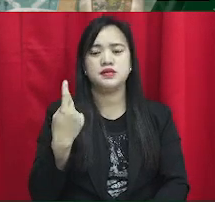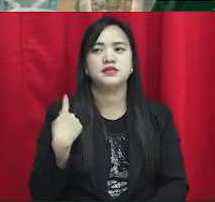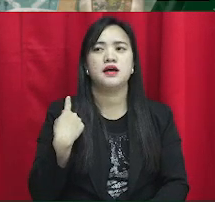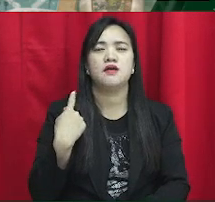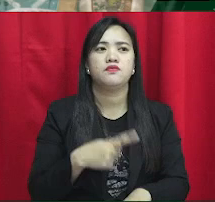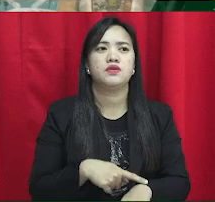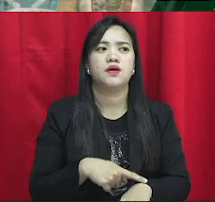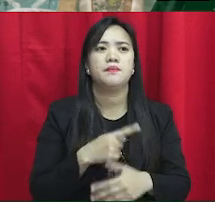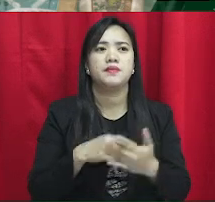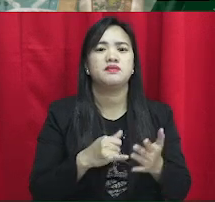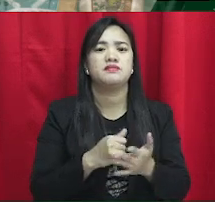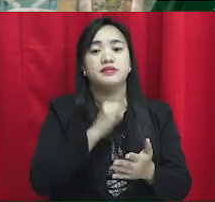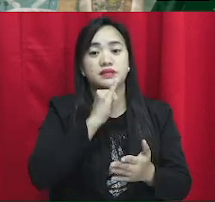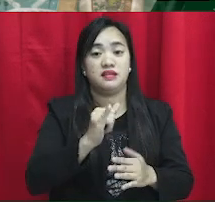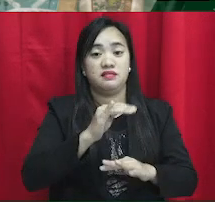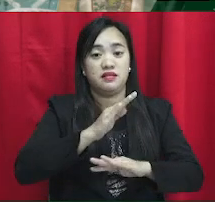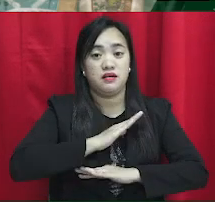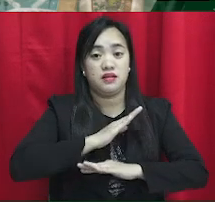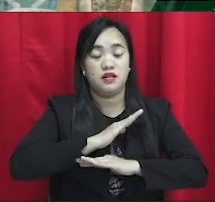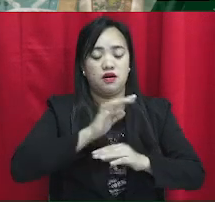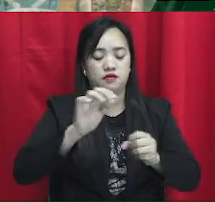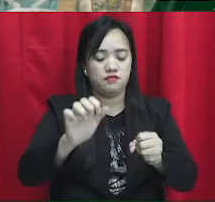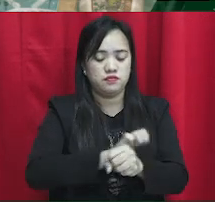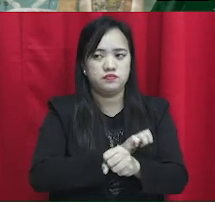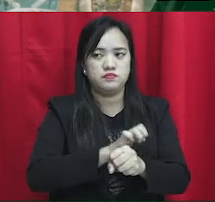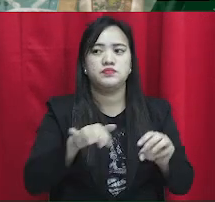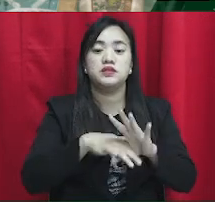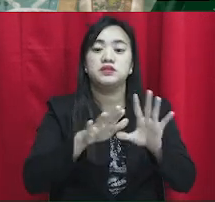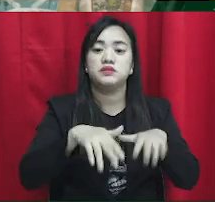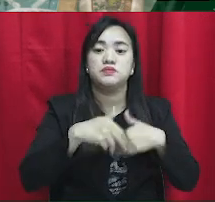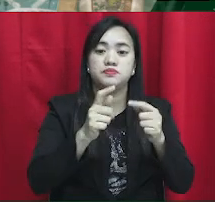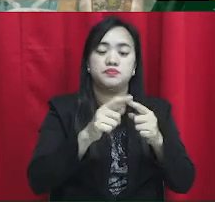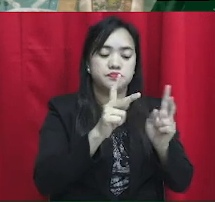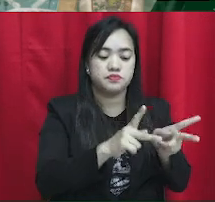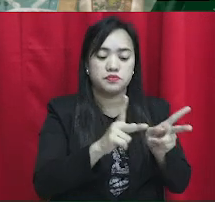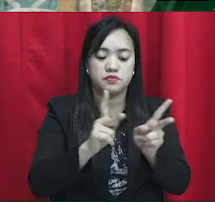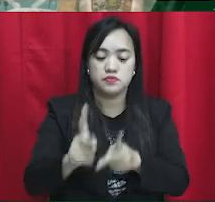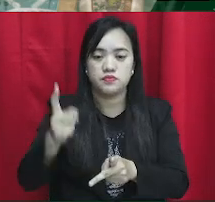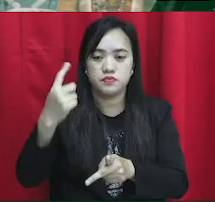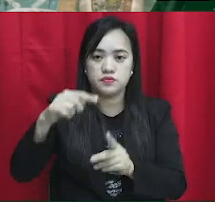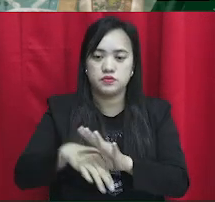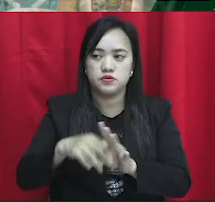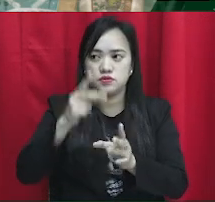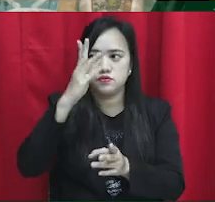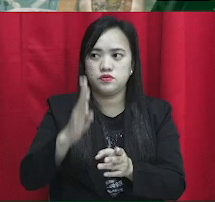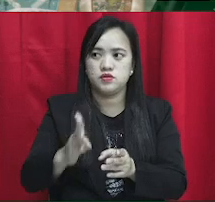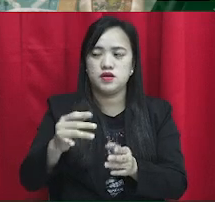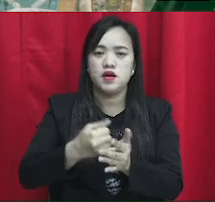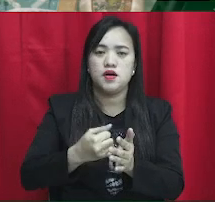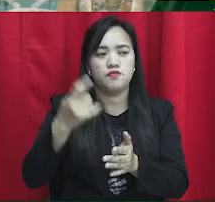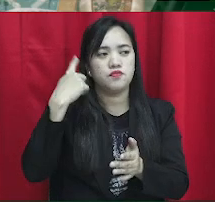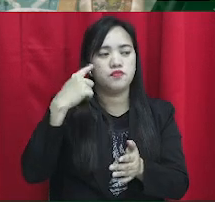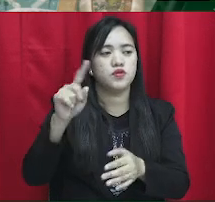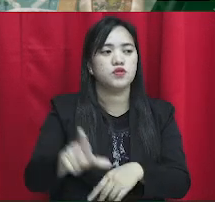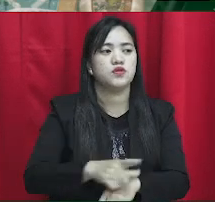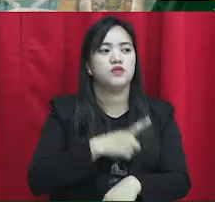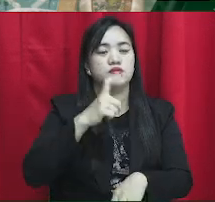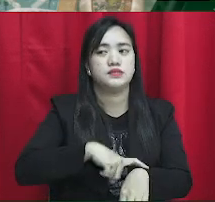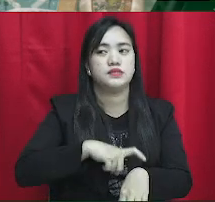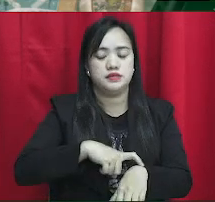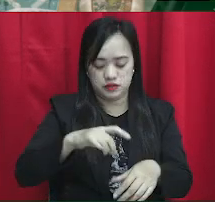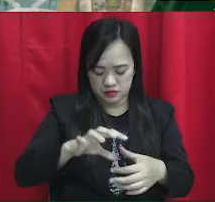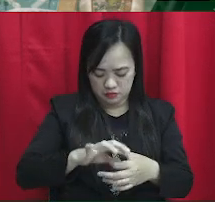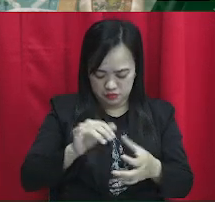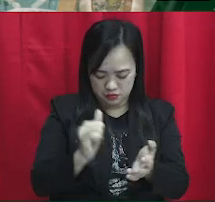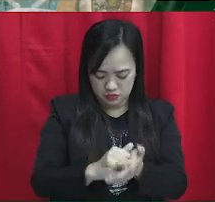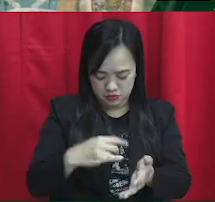yung nararapat. Ikaw, partner, paano ka nagpiprepare ng Christmas? Actually, for the longest time, mahilig akong